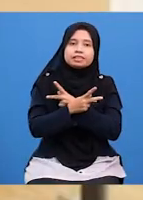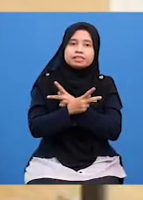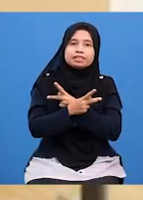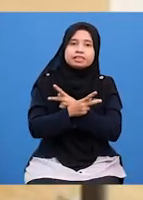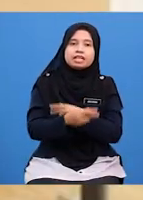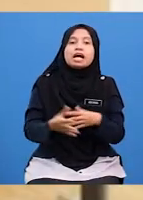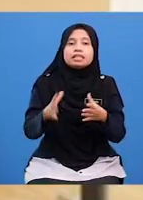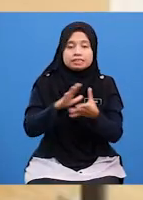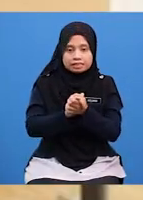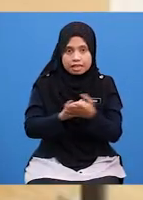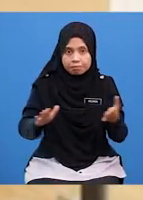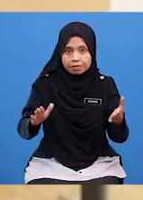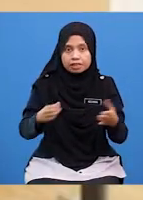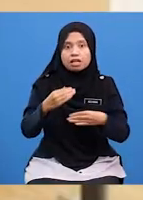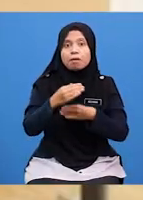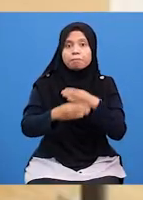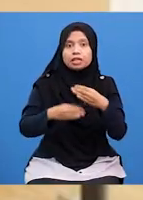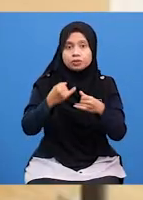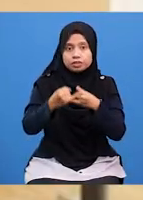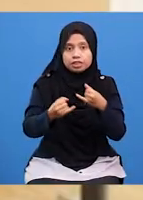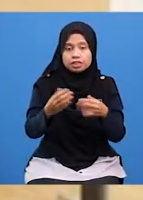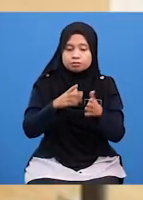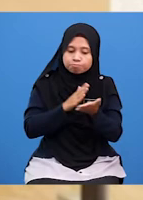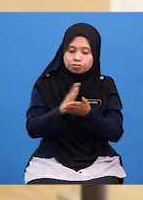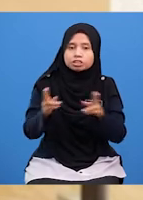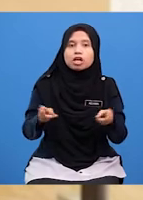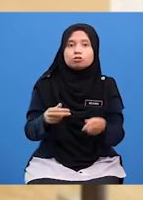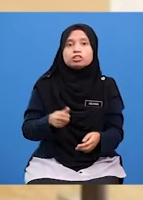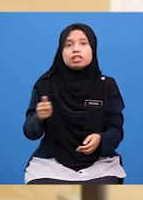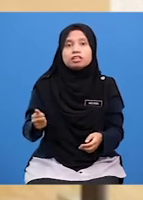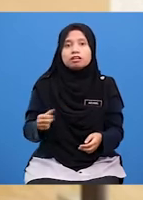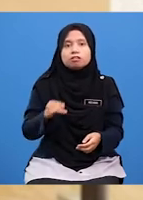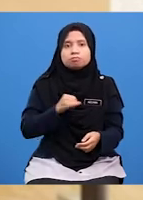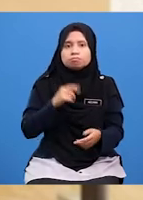pelajar. Selamat maju jaya dan teruskan usaha anda. Saya